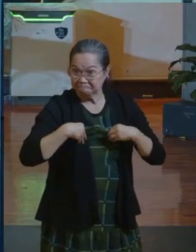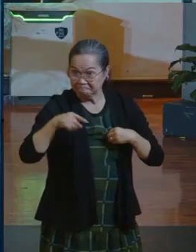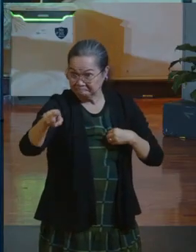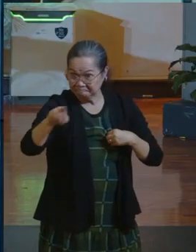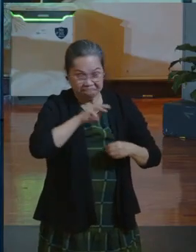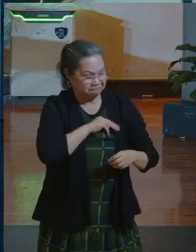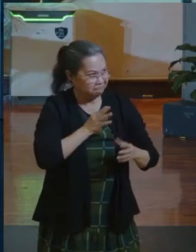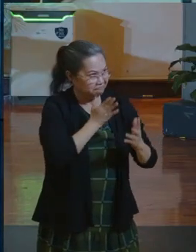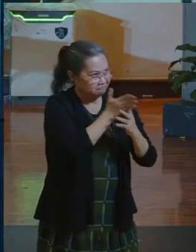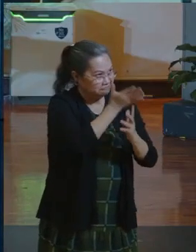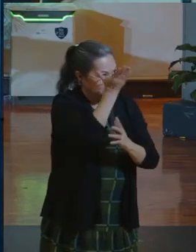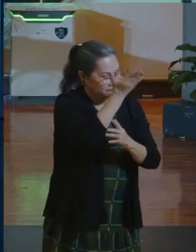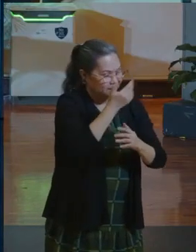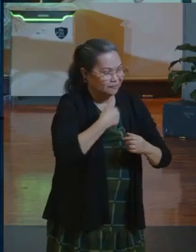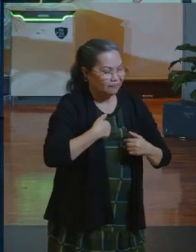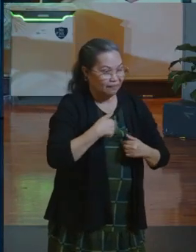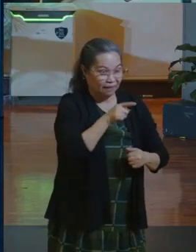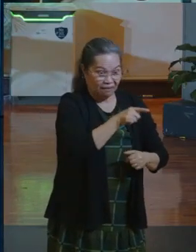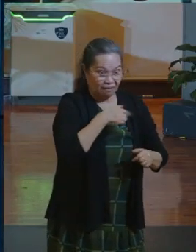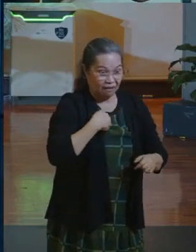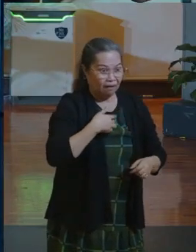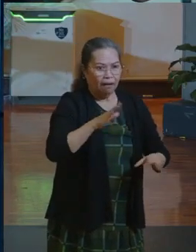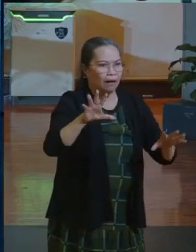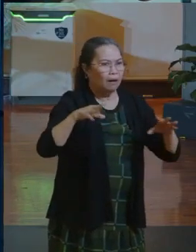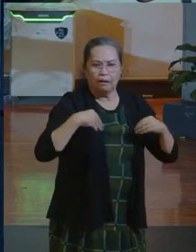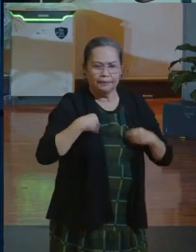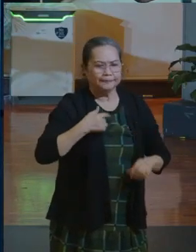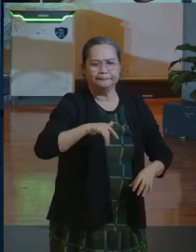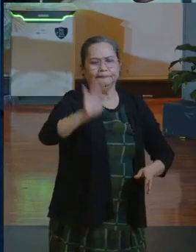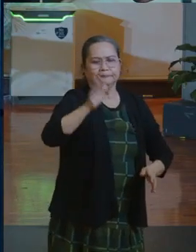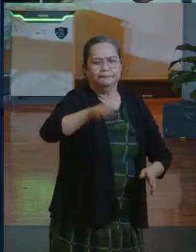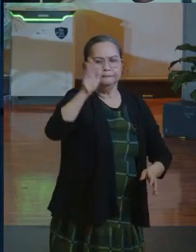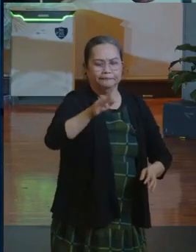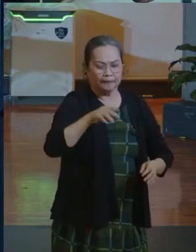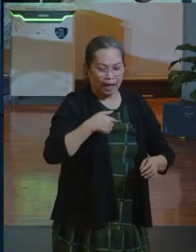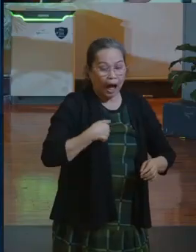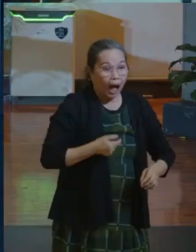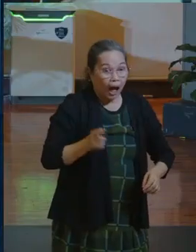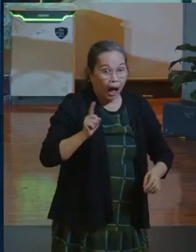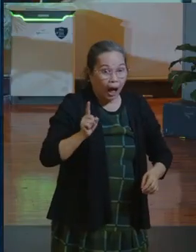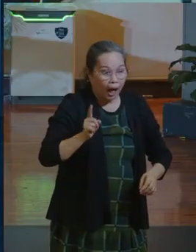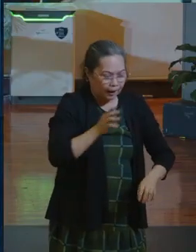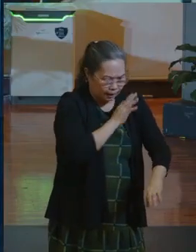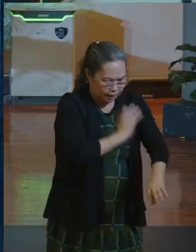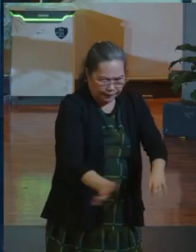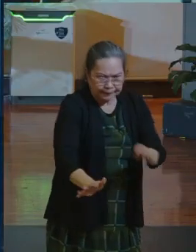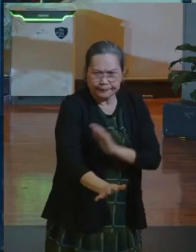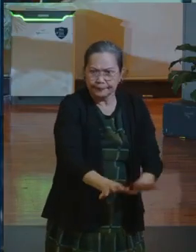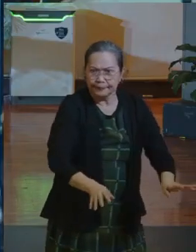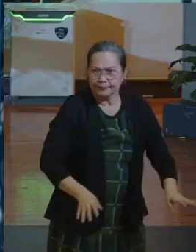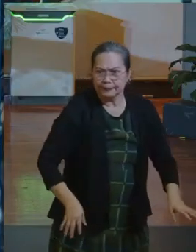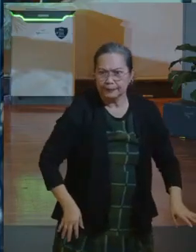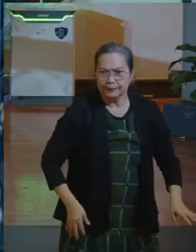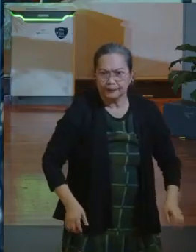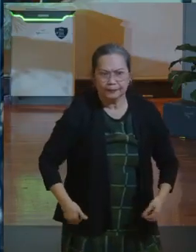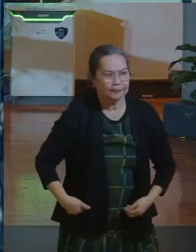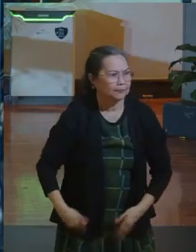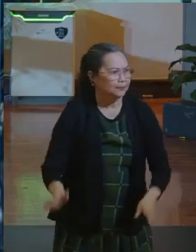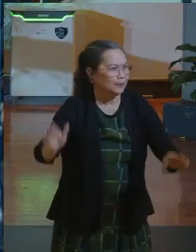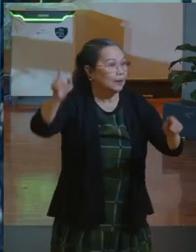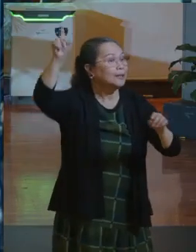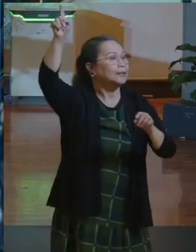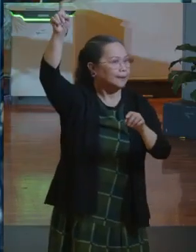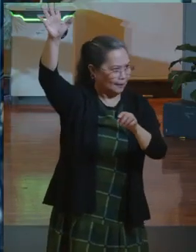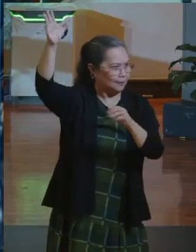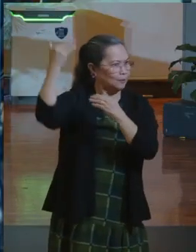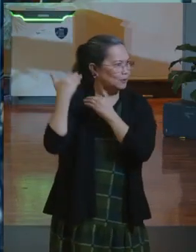that town, take off the dust from your feet as a testimony against them. Ang resulta ng ating tapat na pamamahayag ay ipasa Diyos